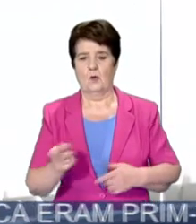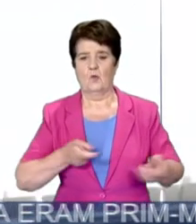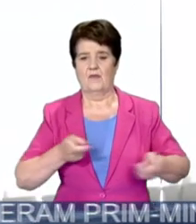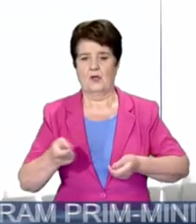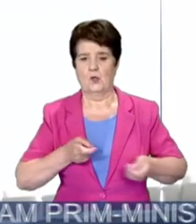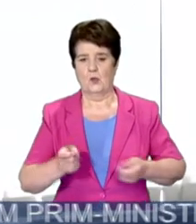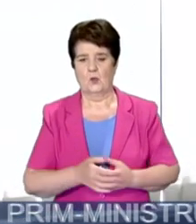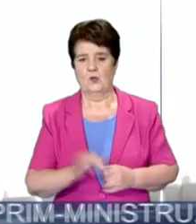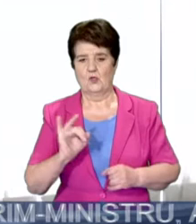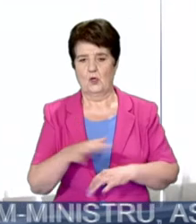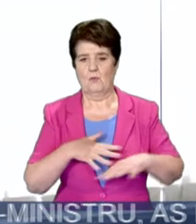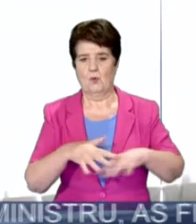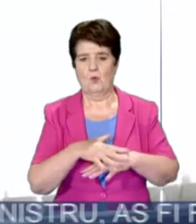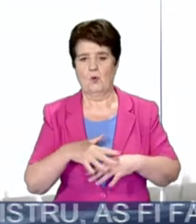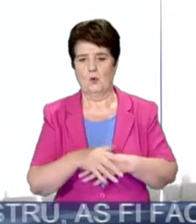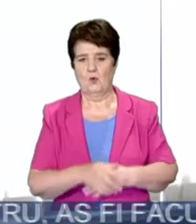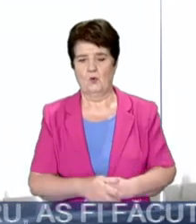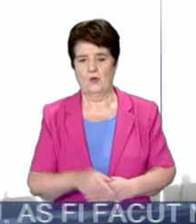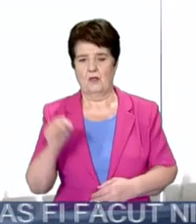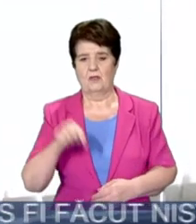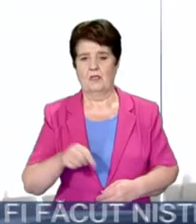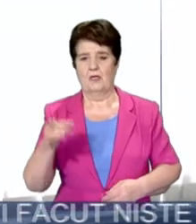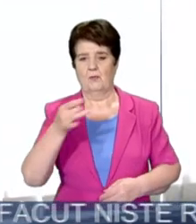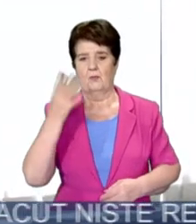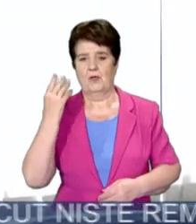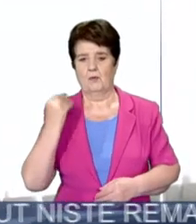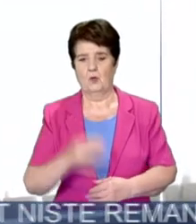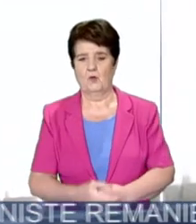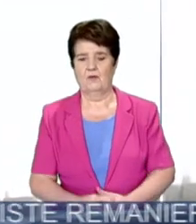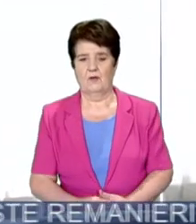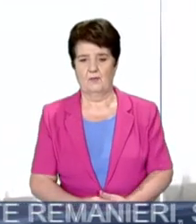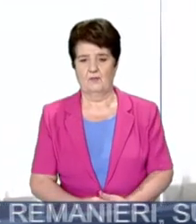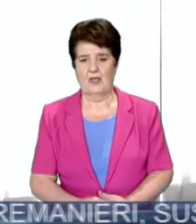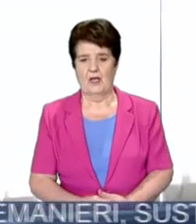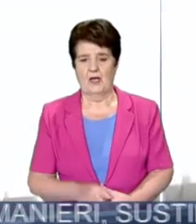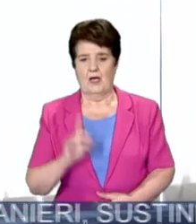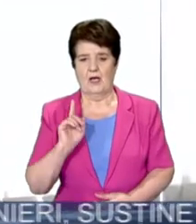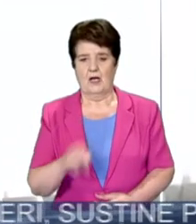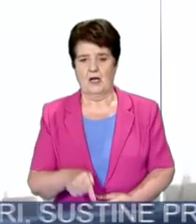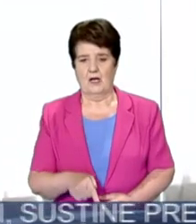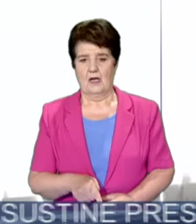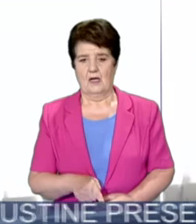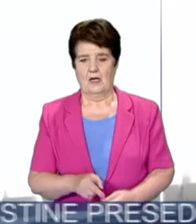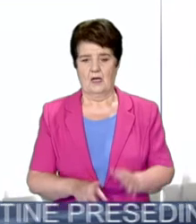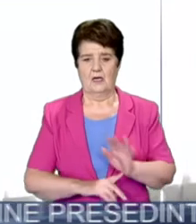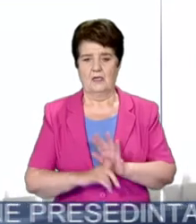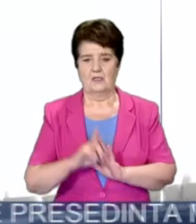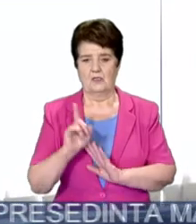Guvernului și poporului din Republica Moldova, care, după ce a